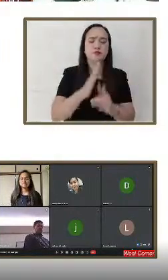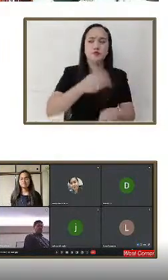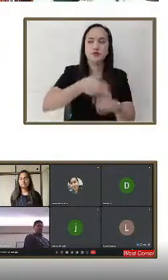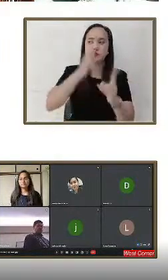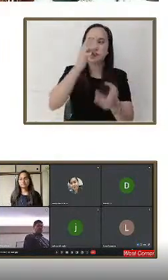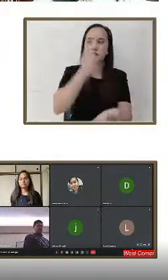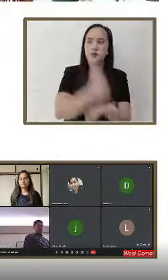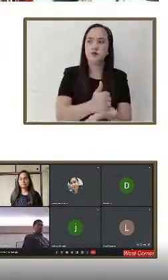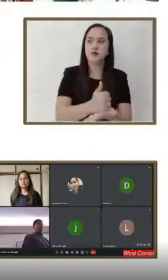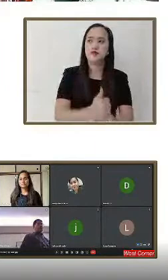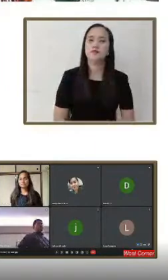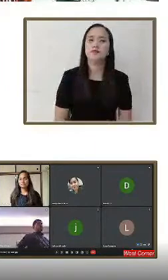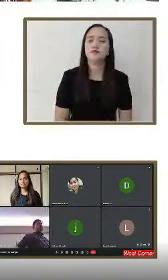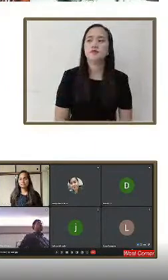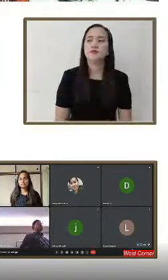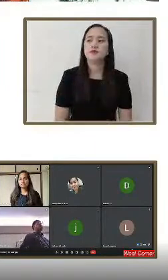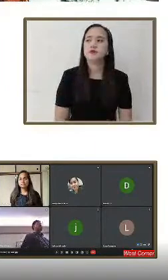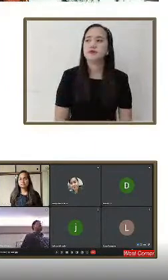Amen.